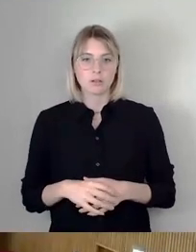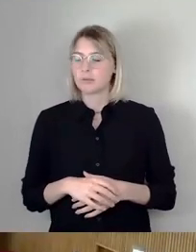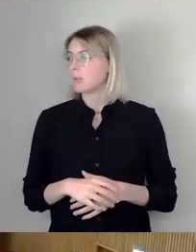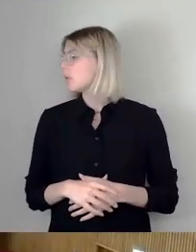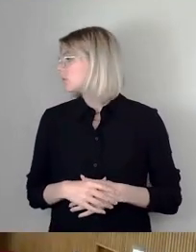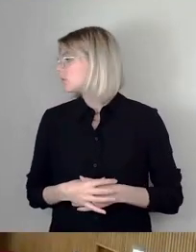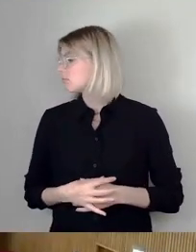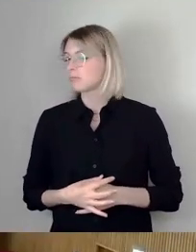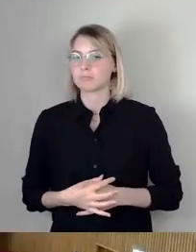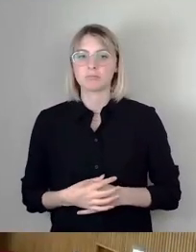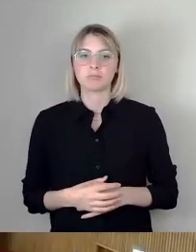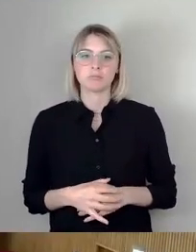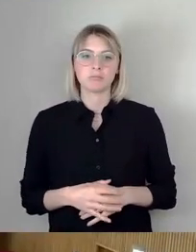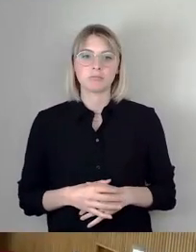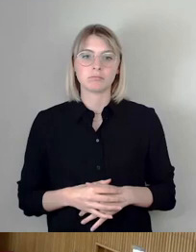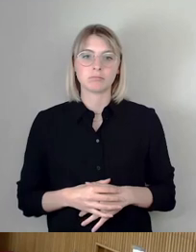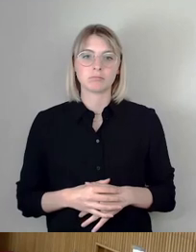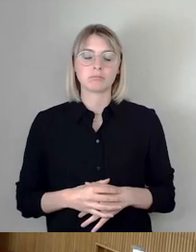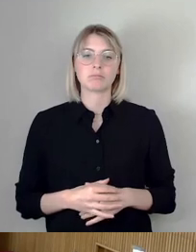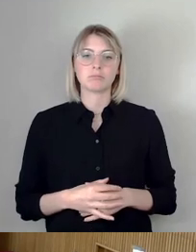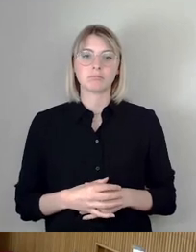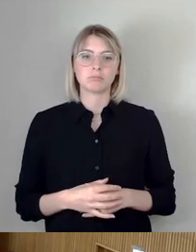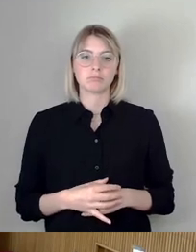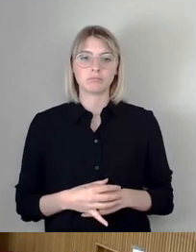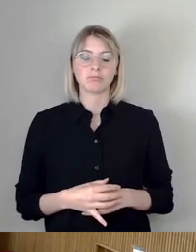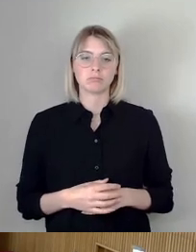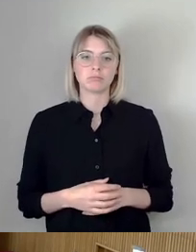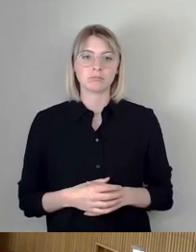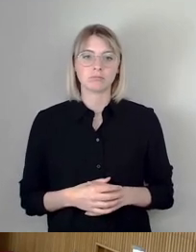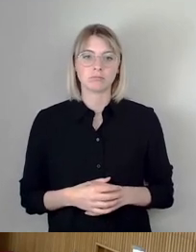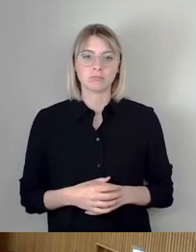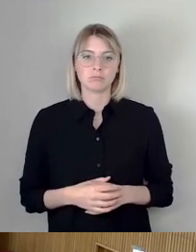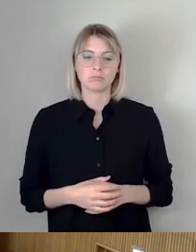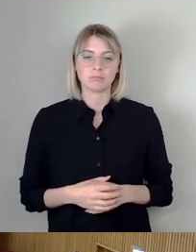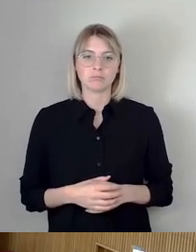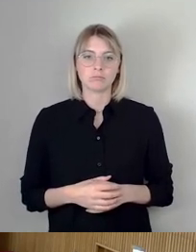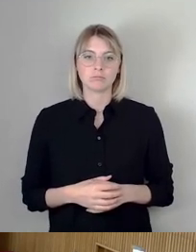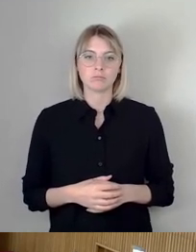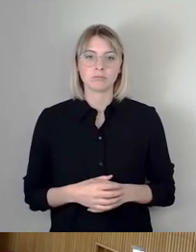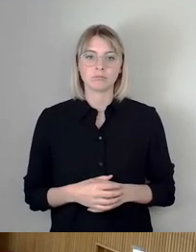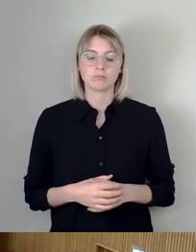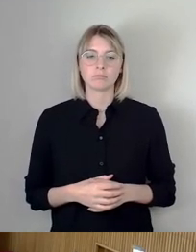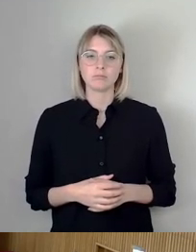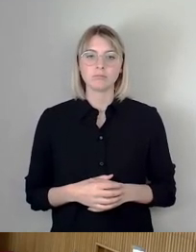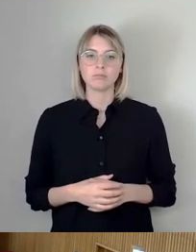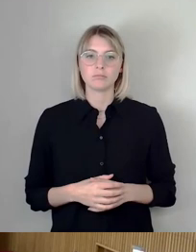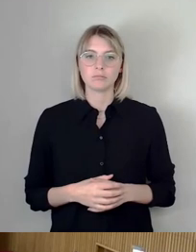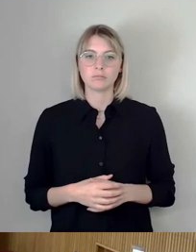So, gibt es weitere Wortmeldungen? Das kann ich nicht sehen. Dann,